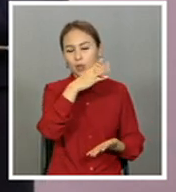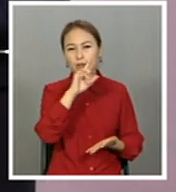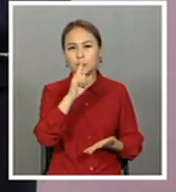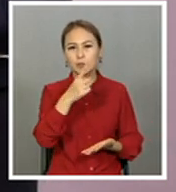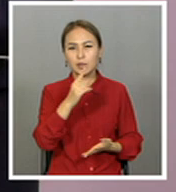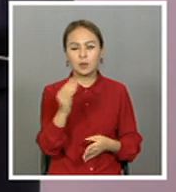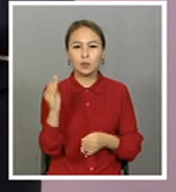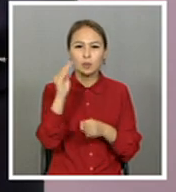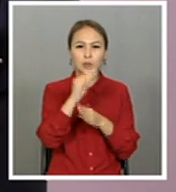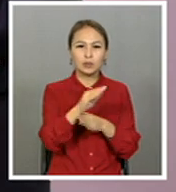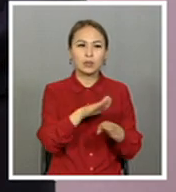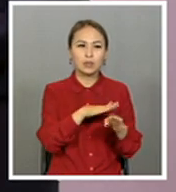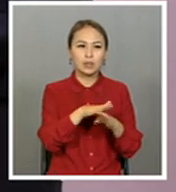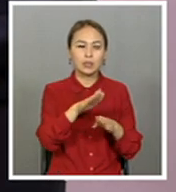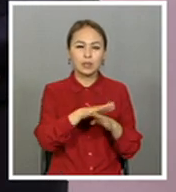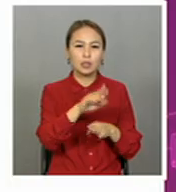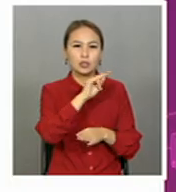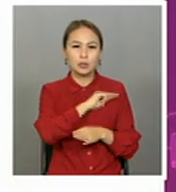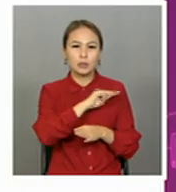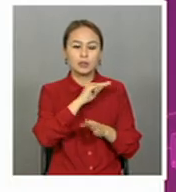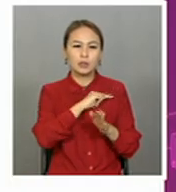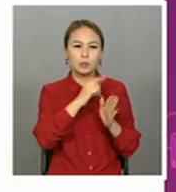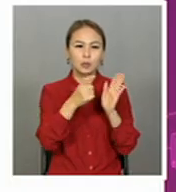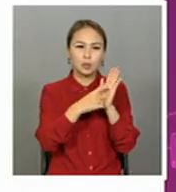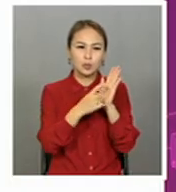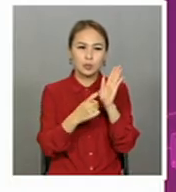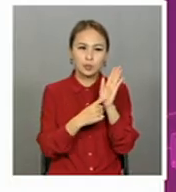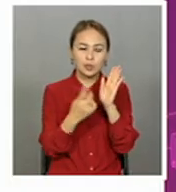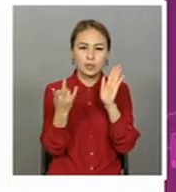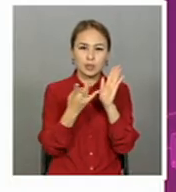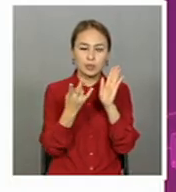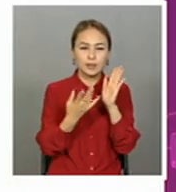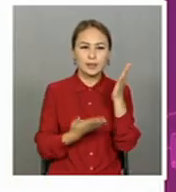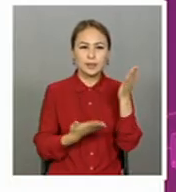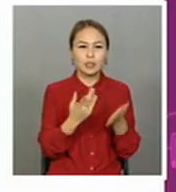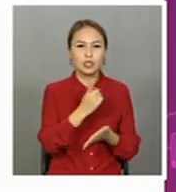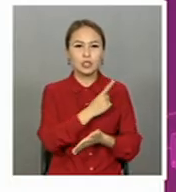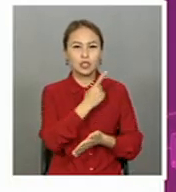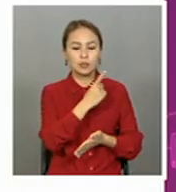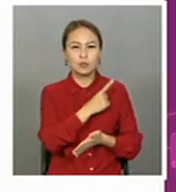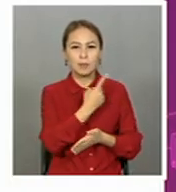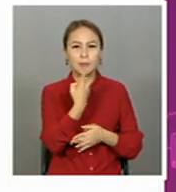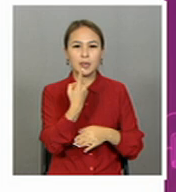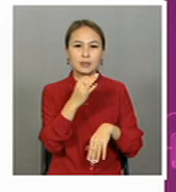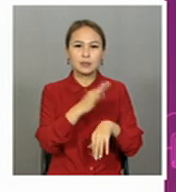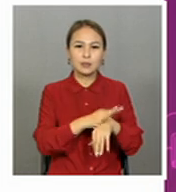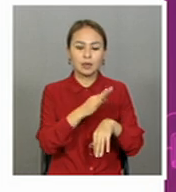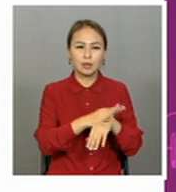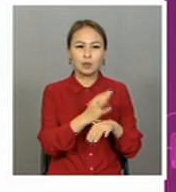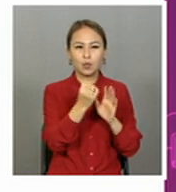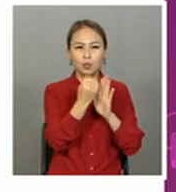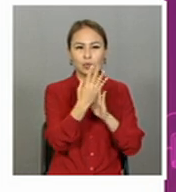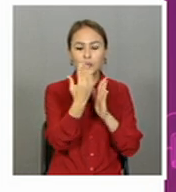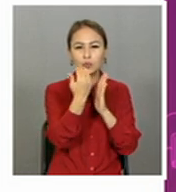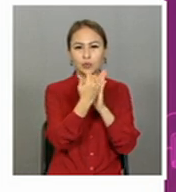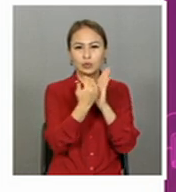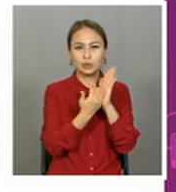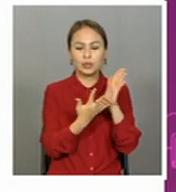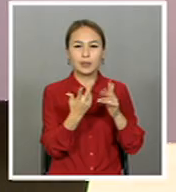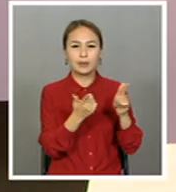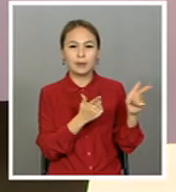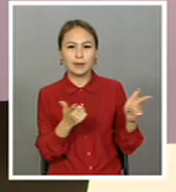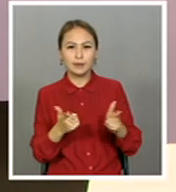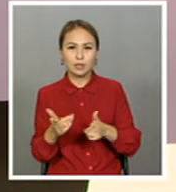ішінде орындалған жұмысқа бөлуіміз керек. Егер шебер 1 сағатта 14 бөлшектен дайындайтын